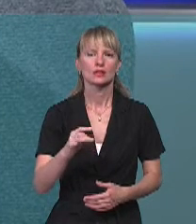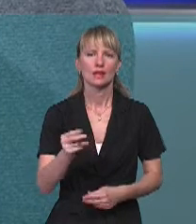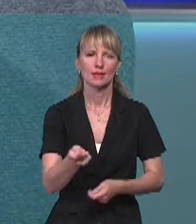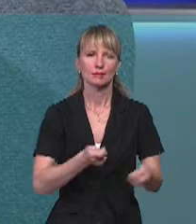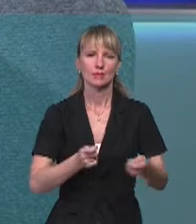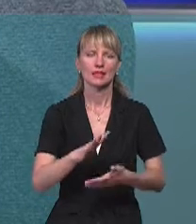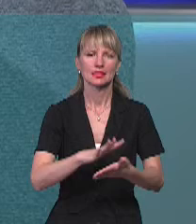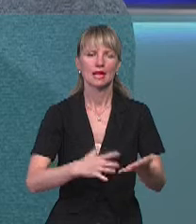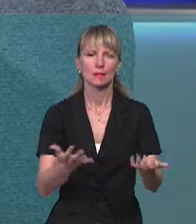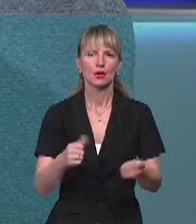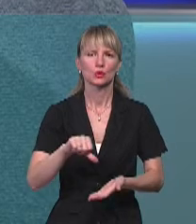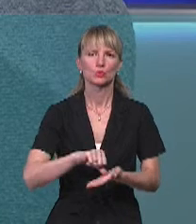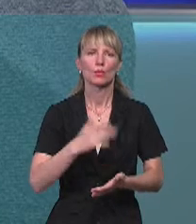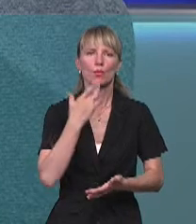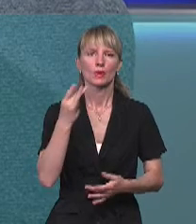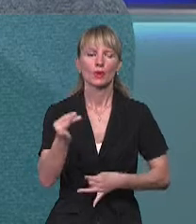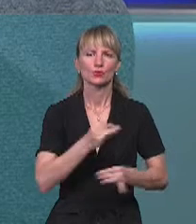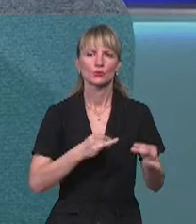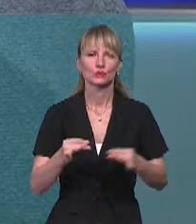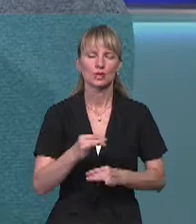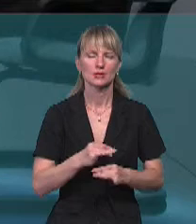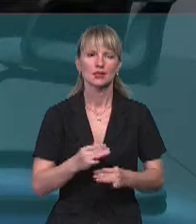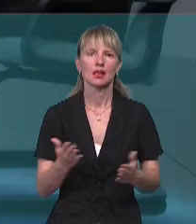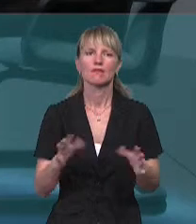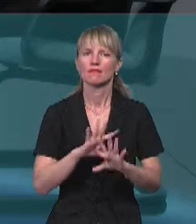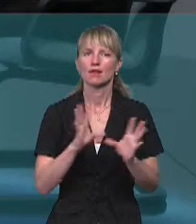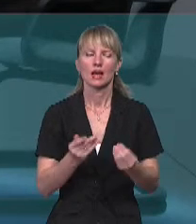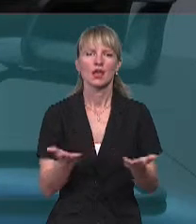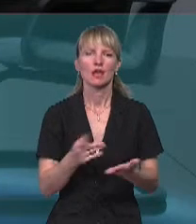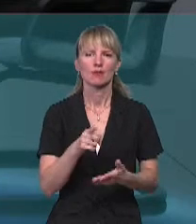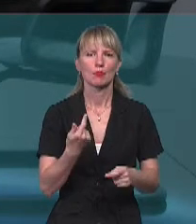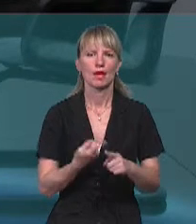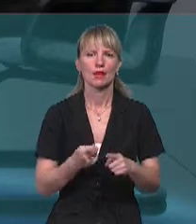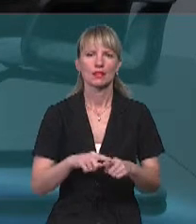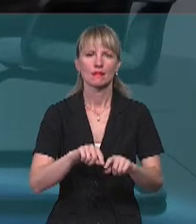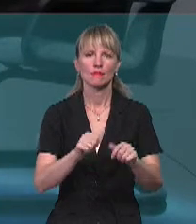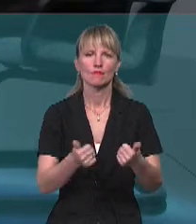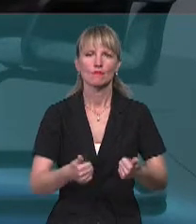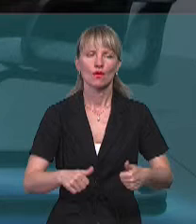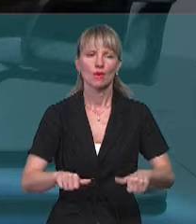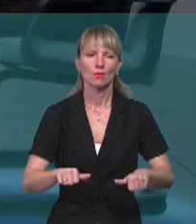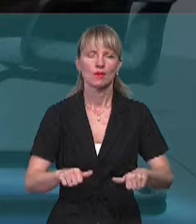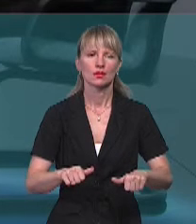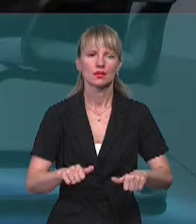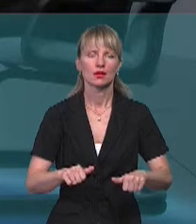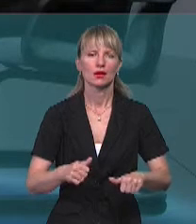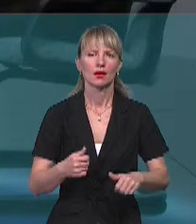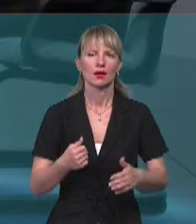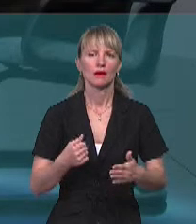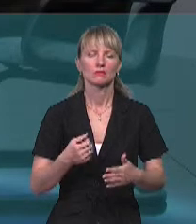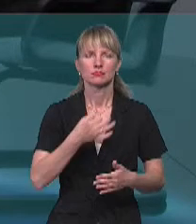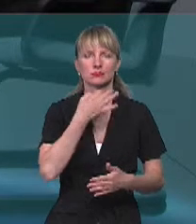участь у публічних консультаціях? Та загалом, як вам цей формат до вподоби? Чи, можливо, варто щось змінити в ньому?